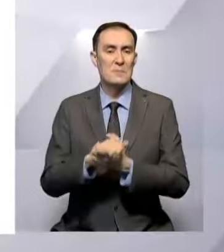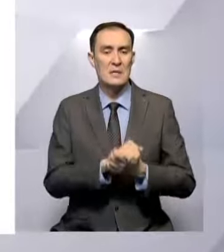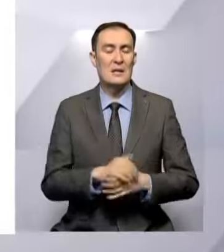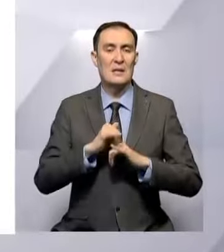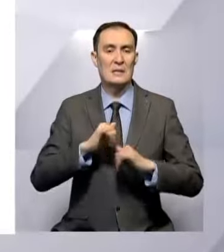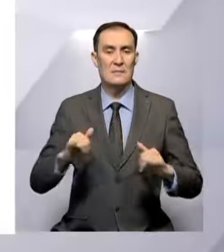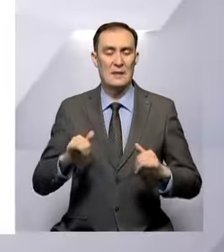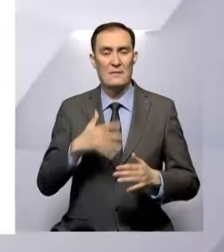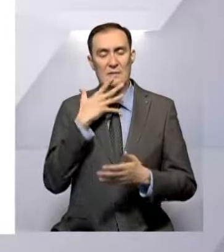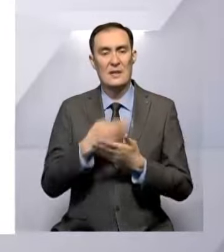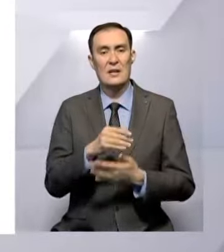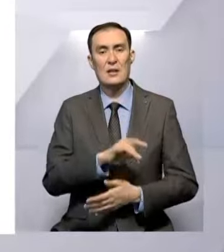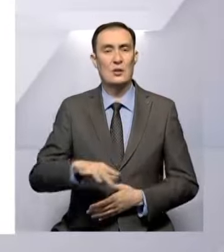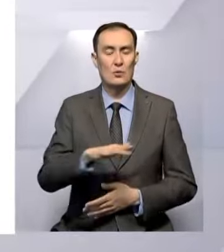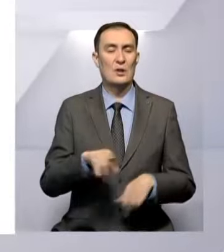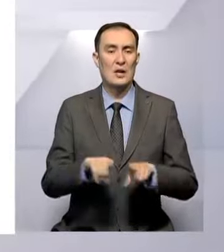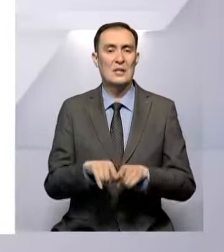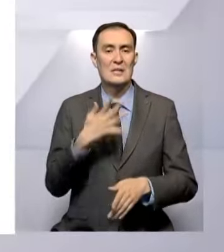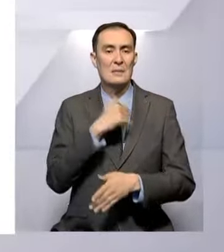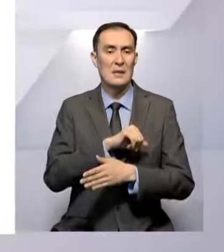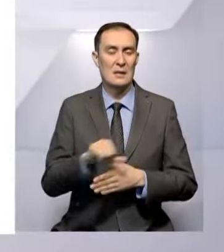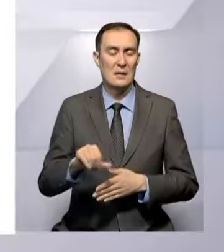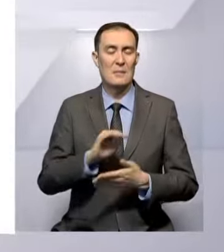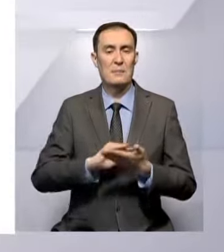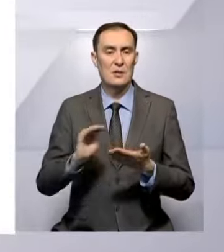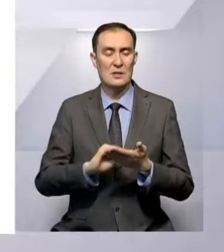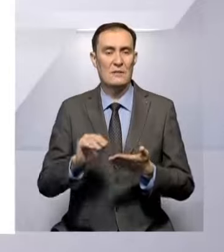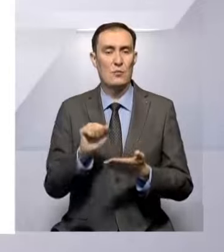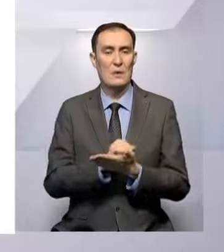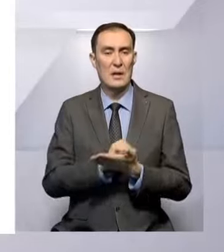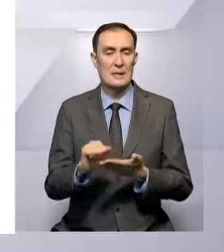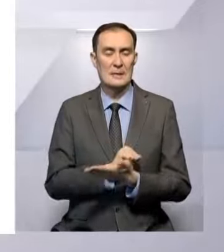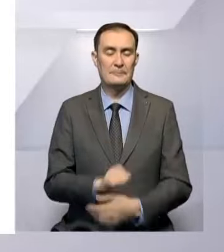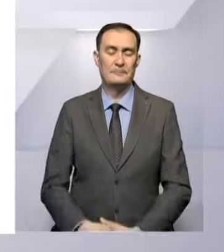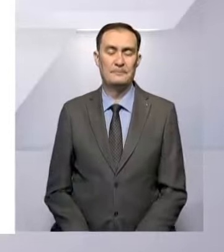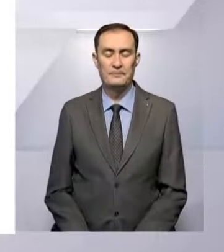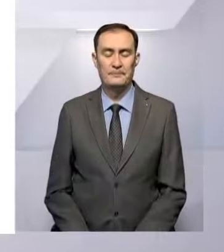мира и развития в своих регионах и за их пределами, говорится в публикации.